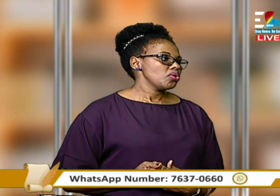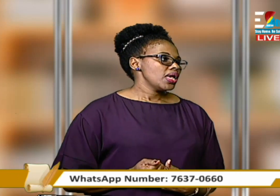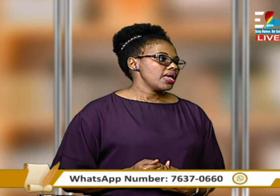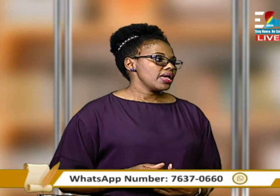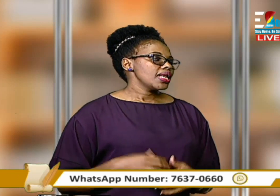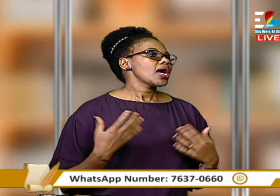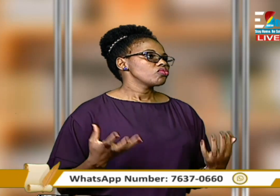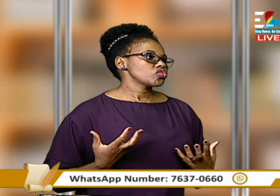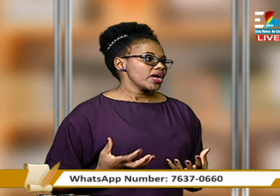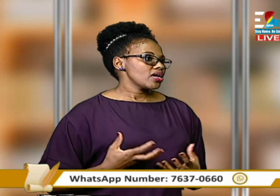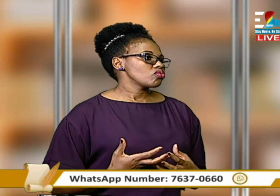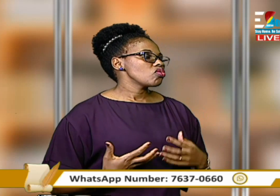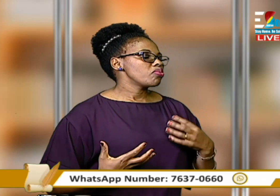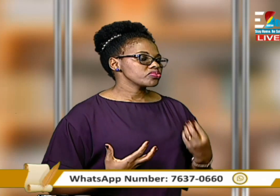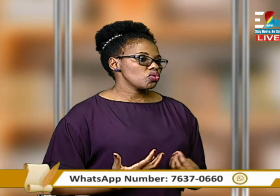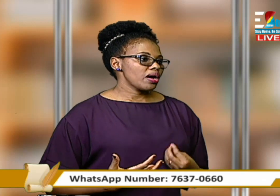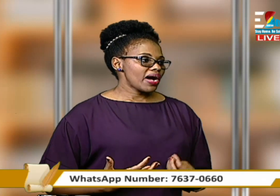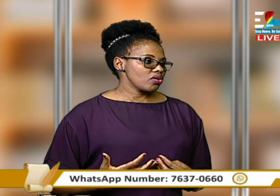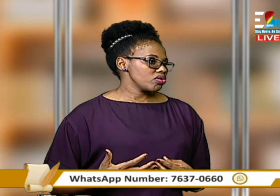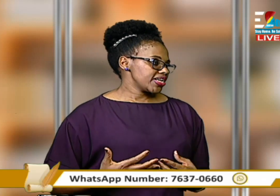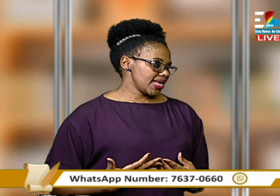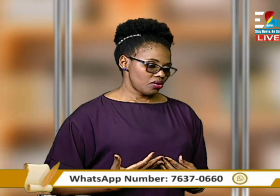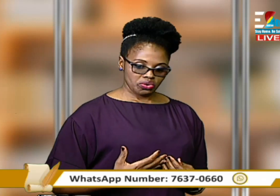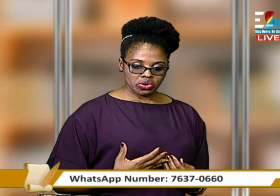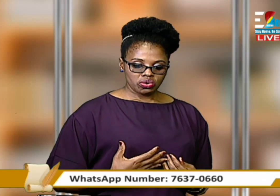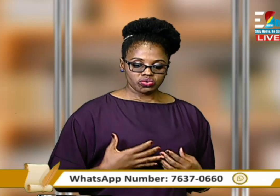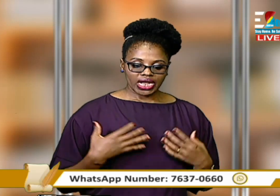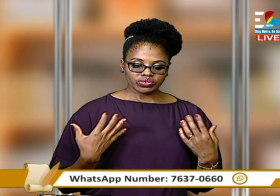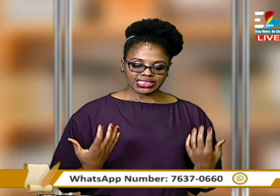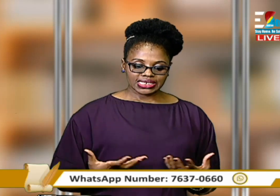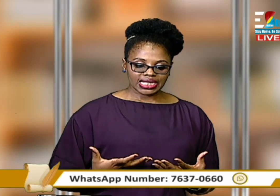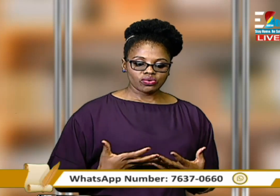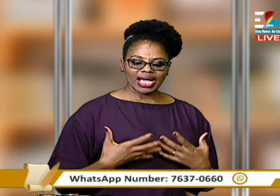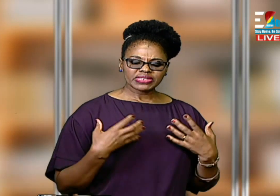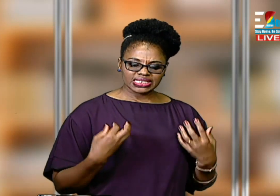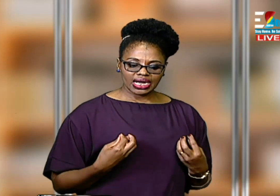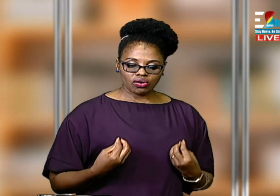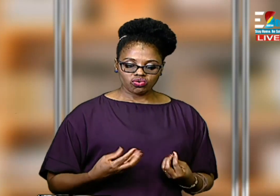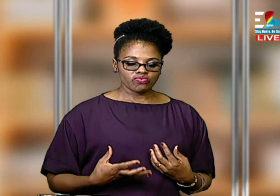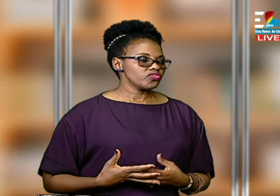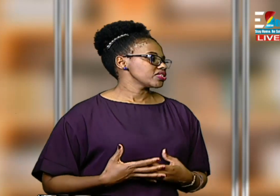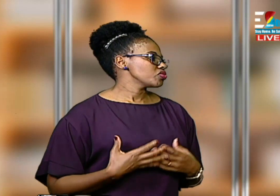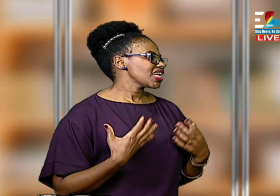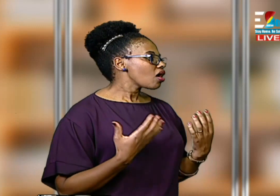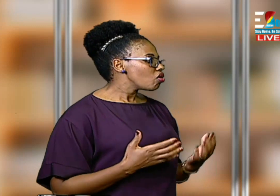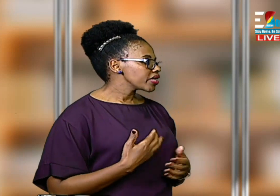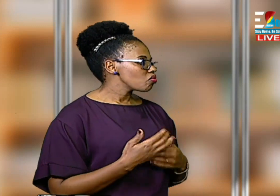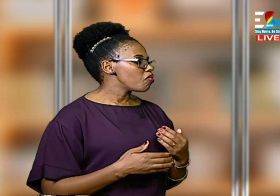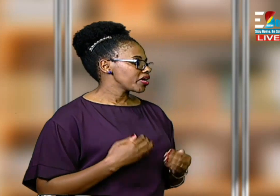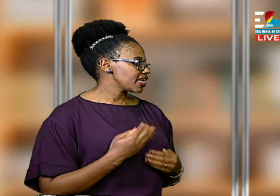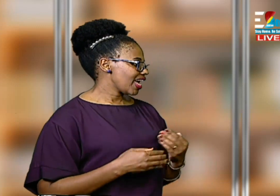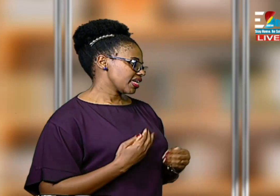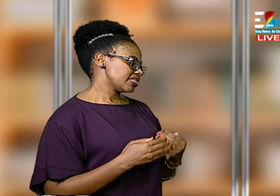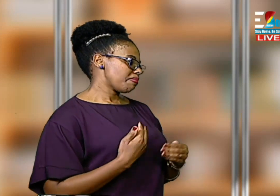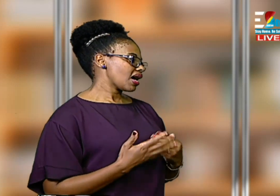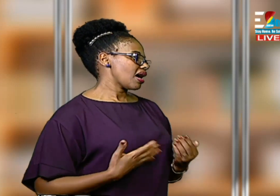sesendo. Lengakusho kwanyalo ngulobo umcoka balo lohlelo. Okay. Lutawusita luyamsita kakhulu umfundzi ukuthi akhone